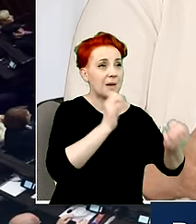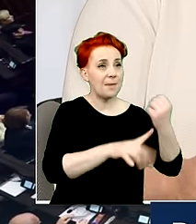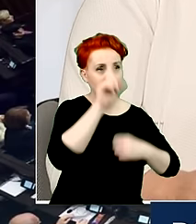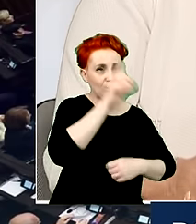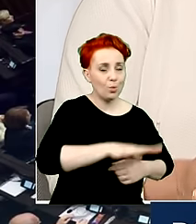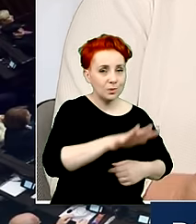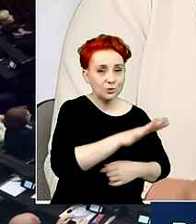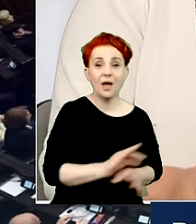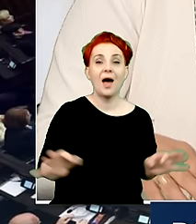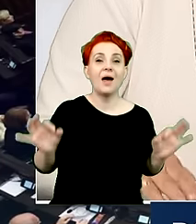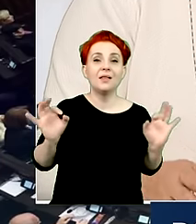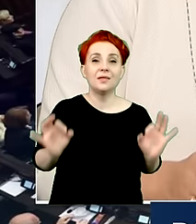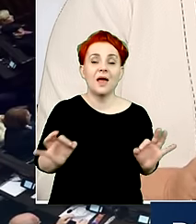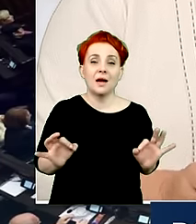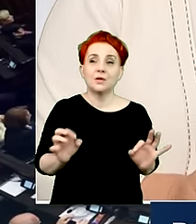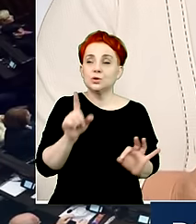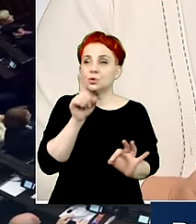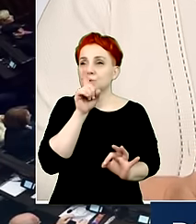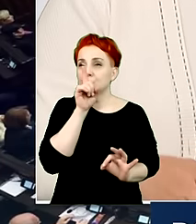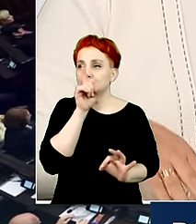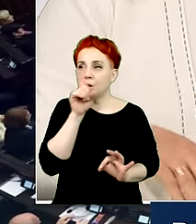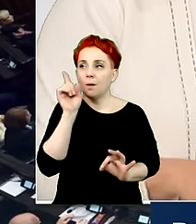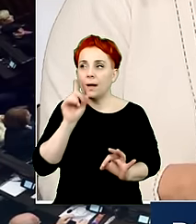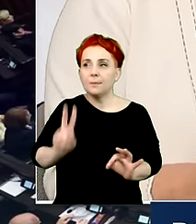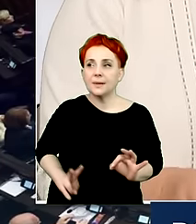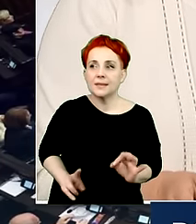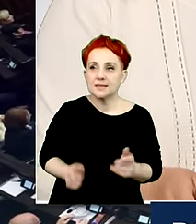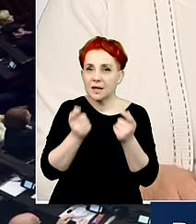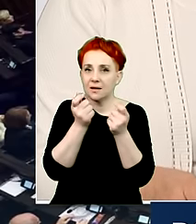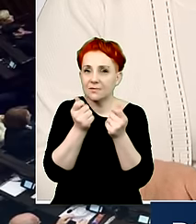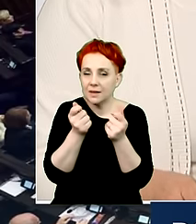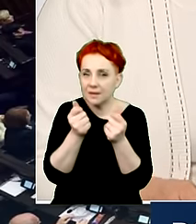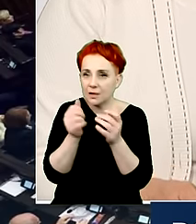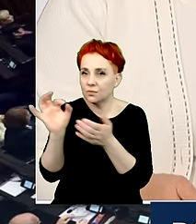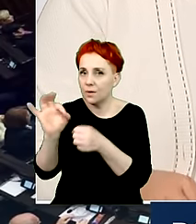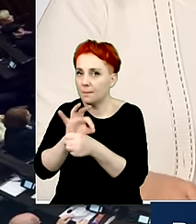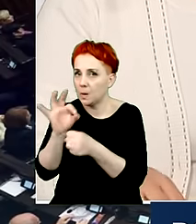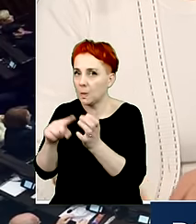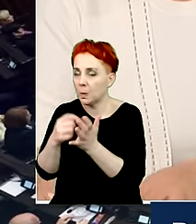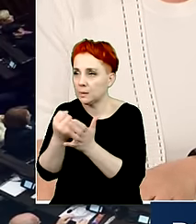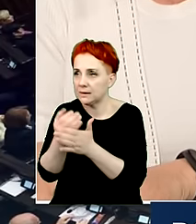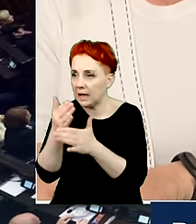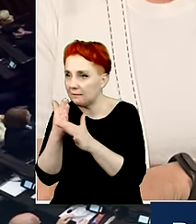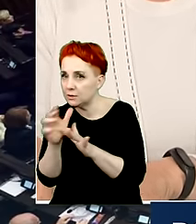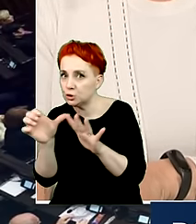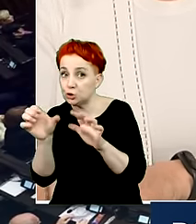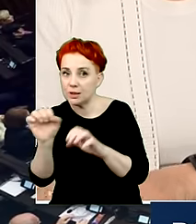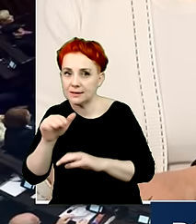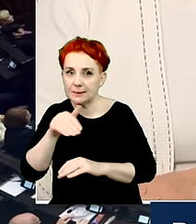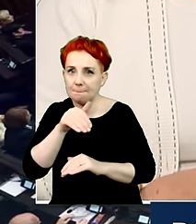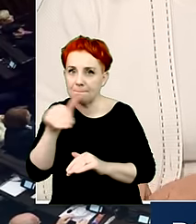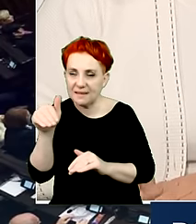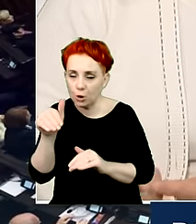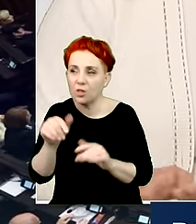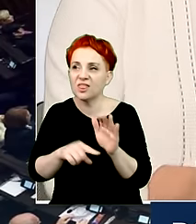tej chwili cicho gdzieś tam pan minister finansów zaszywa w projekcie ustawy 600 milionów dla